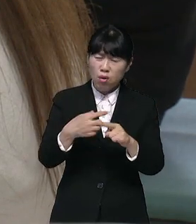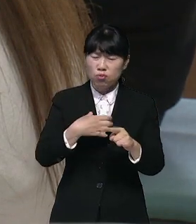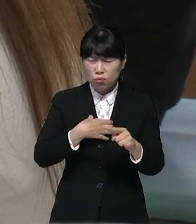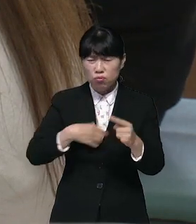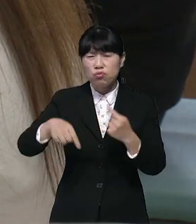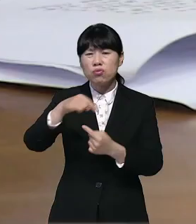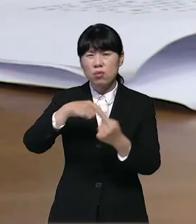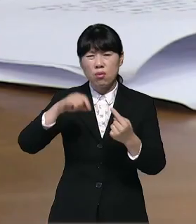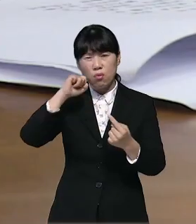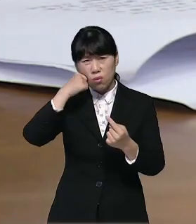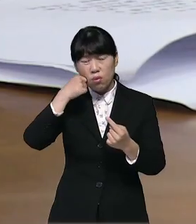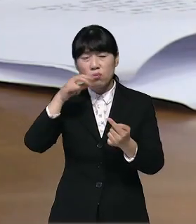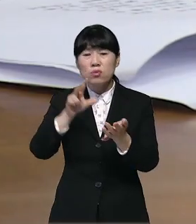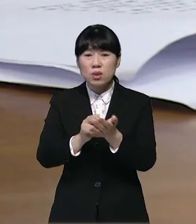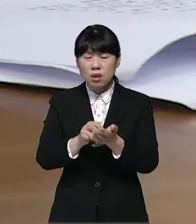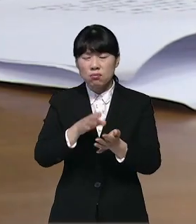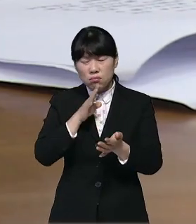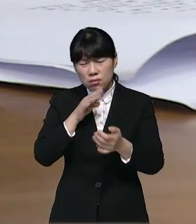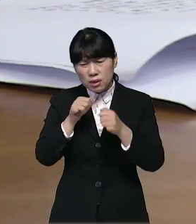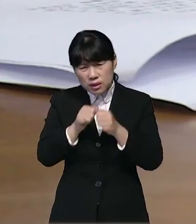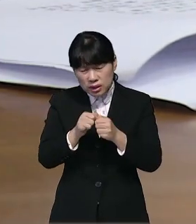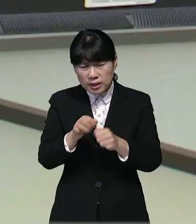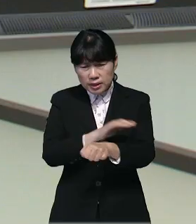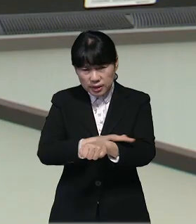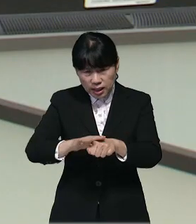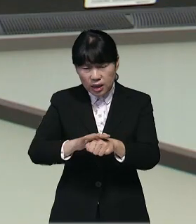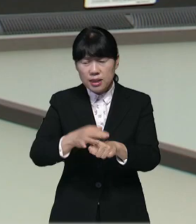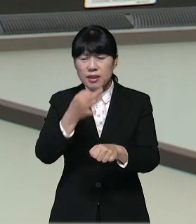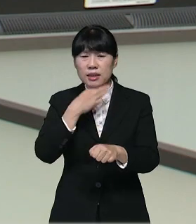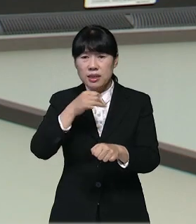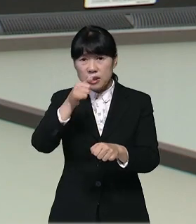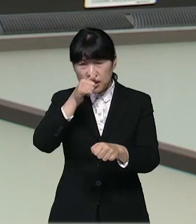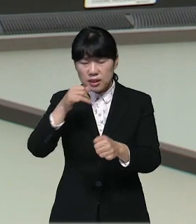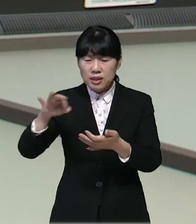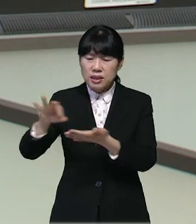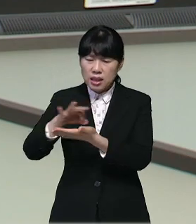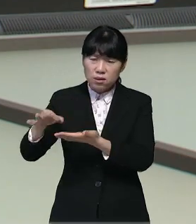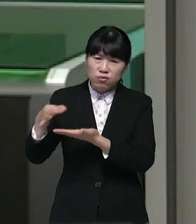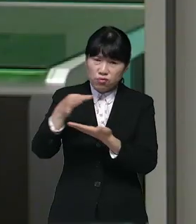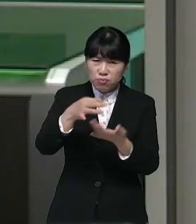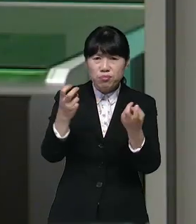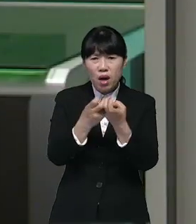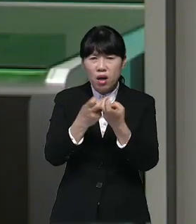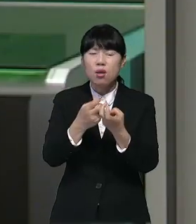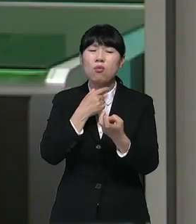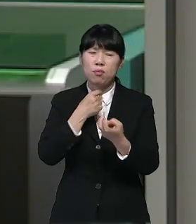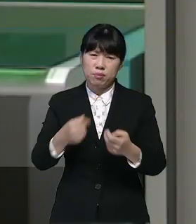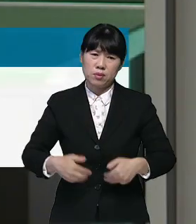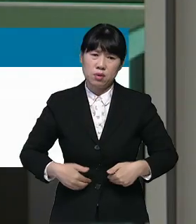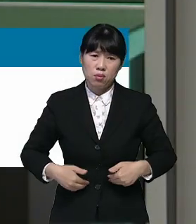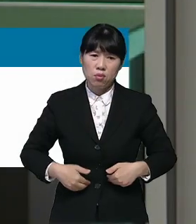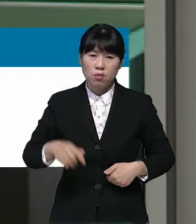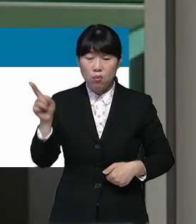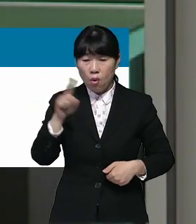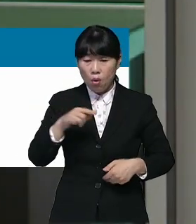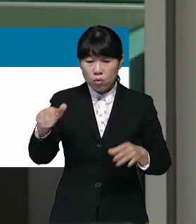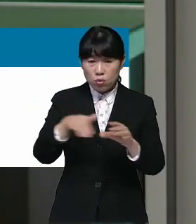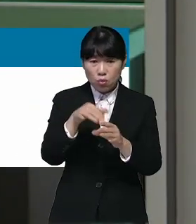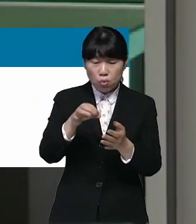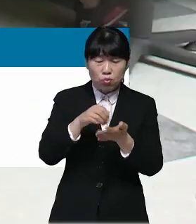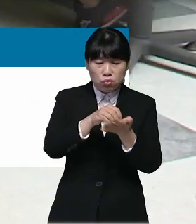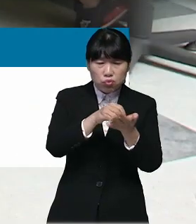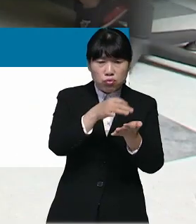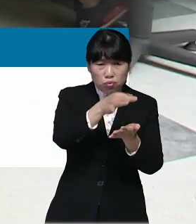지역대학을 위한 실질적이고 구체적인 재정 지원 방안을 요구하고 있습니다. 등록금 줄어드니까 학생